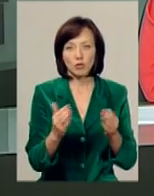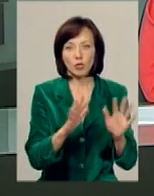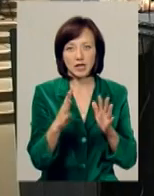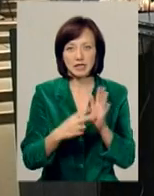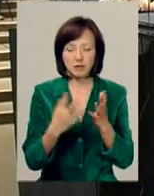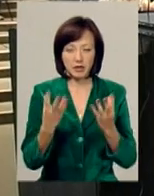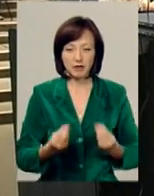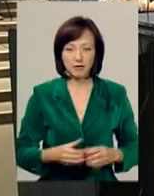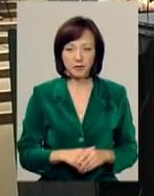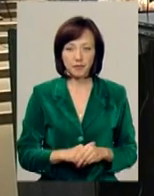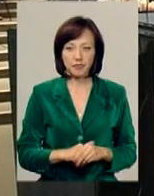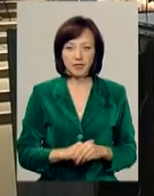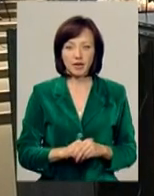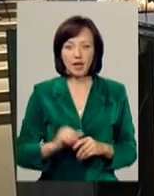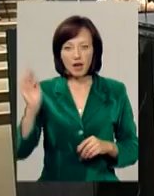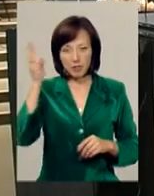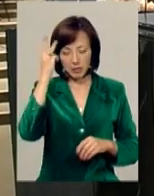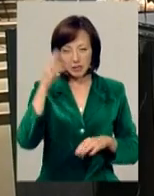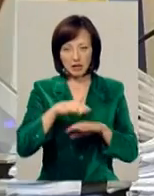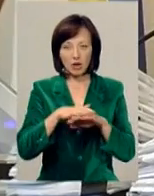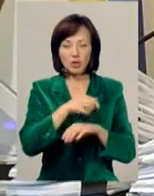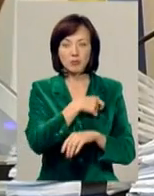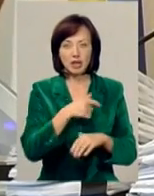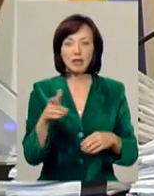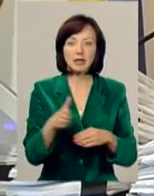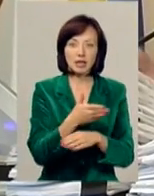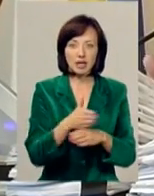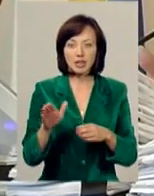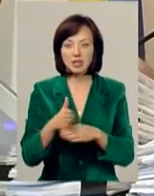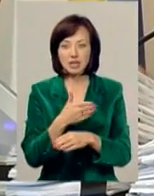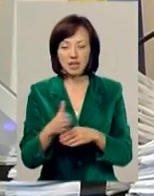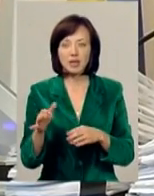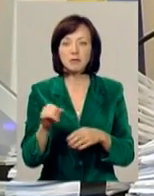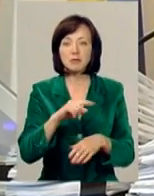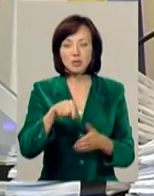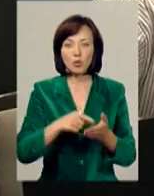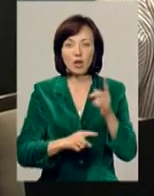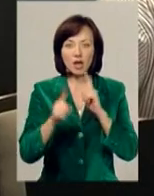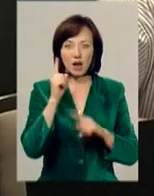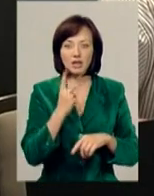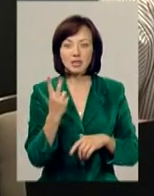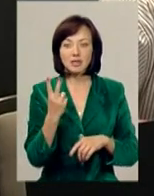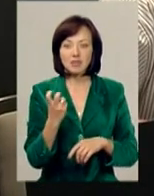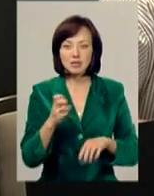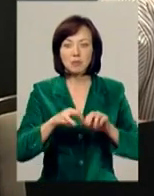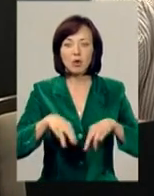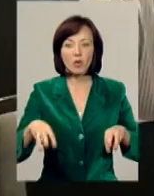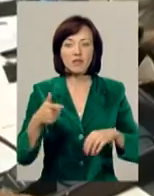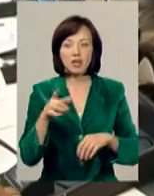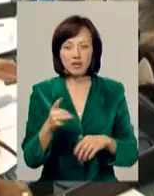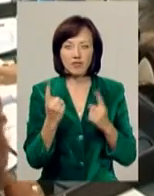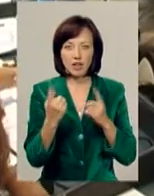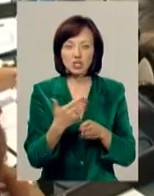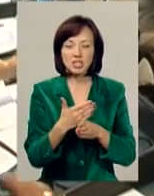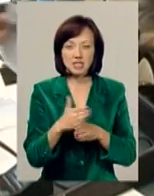днів Хмельницькі народні обранці ділили ділили та розподілили на черговій сесії міської ради майже дві сотні мільйонів гривень чимала